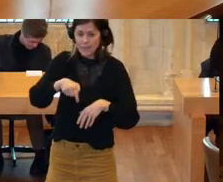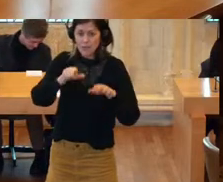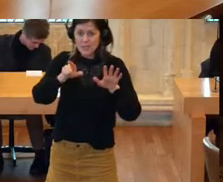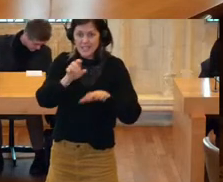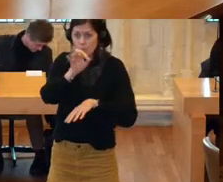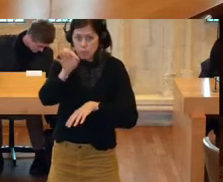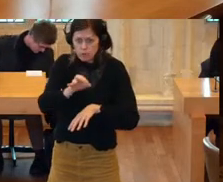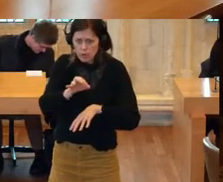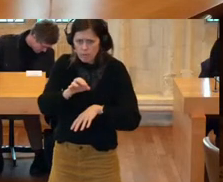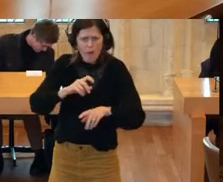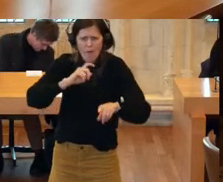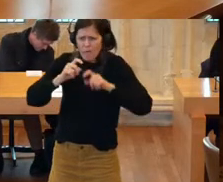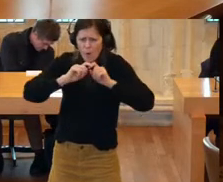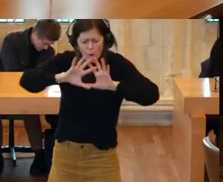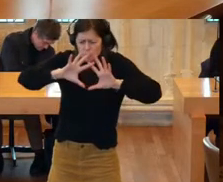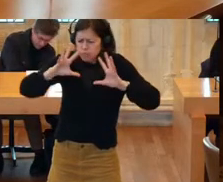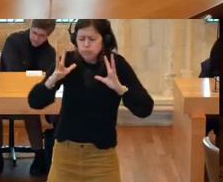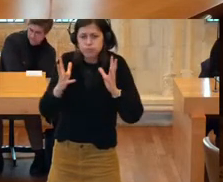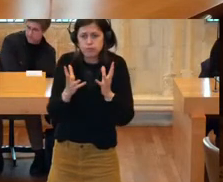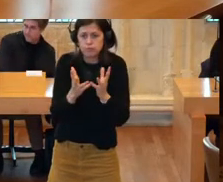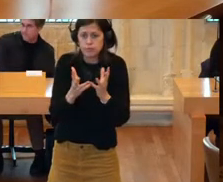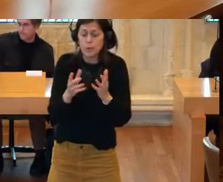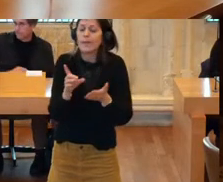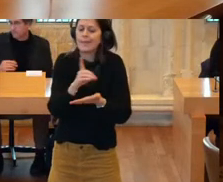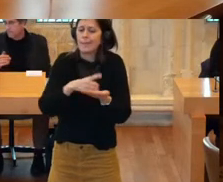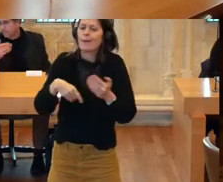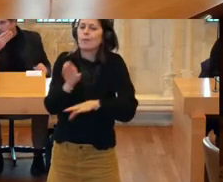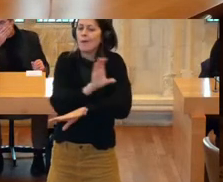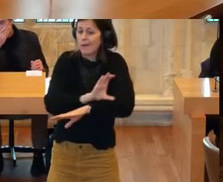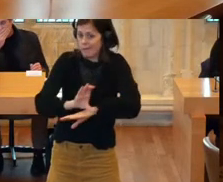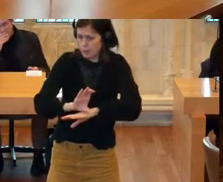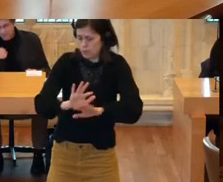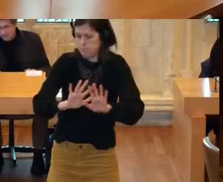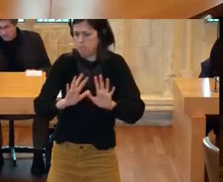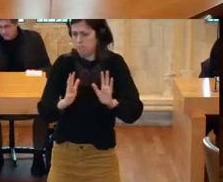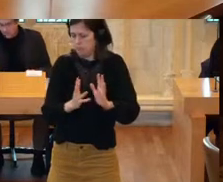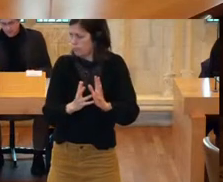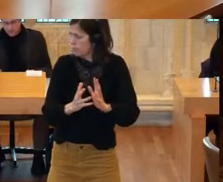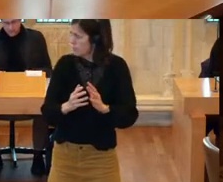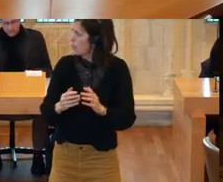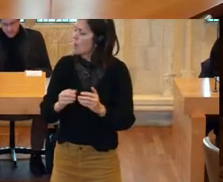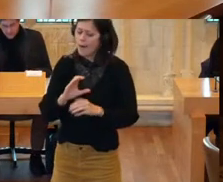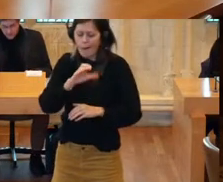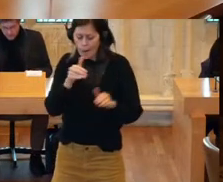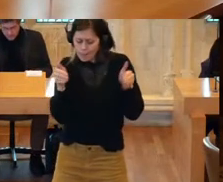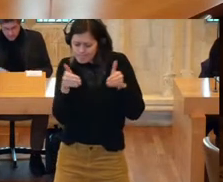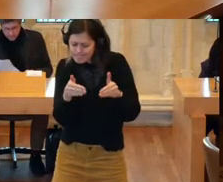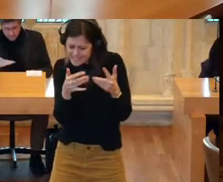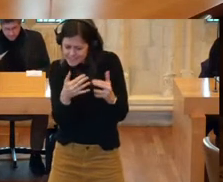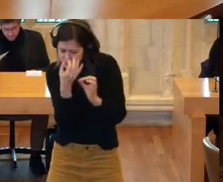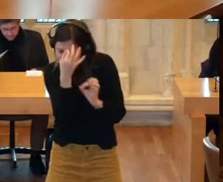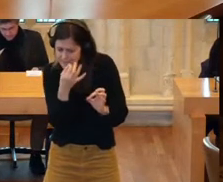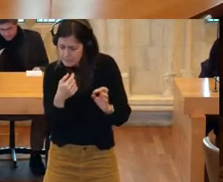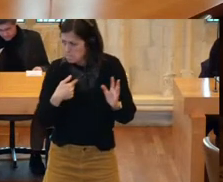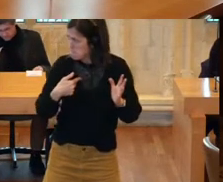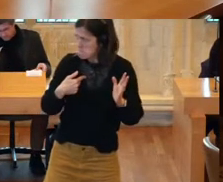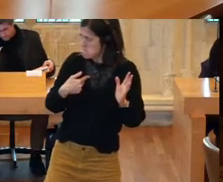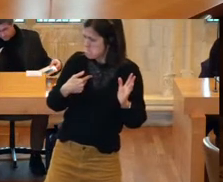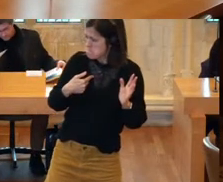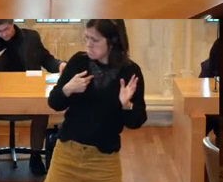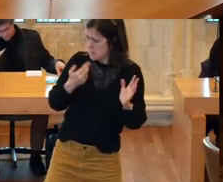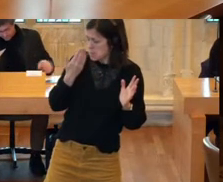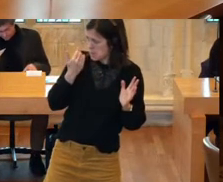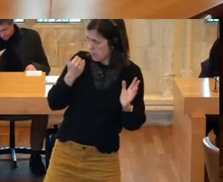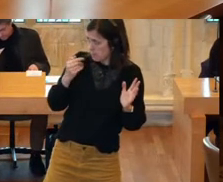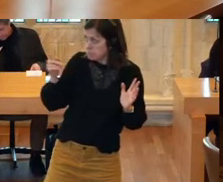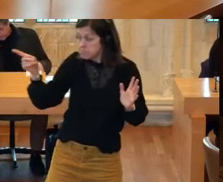violence confondue sur le Calvados. Alors, les chiffres sur Caen, on ne les a pas eus. Enfin, moi, je ne les ai pas eus. Je ne sais pas ce qu'il en